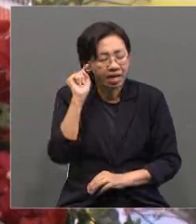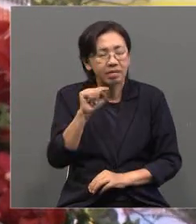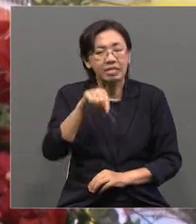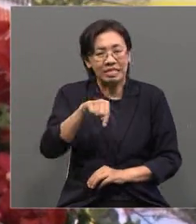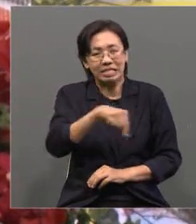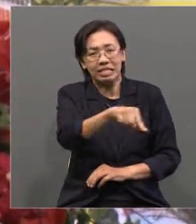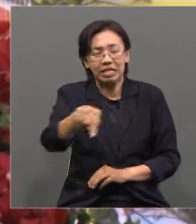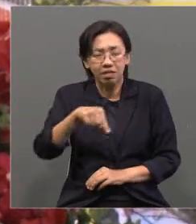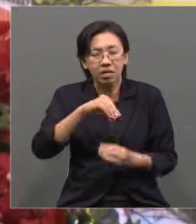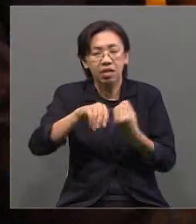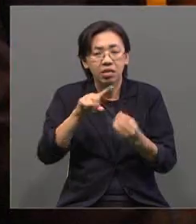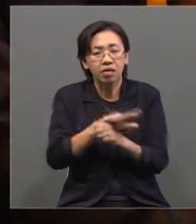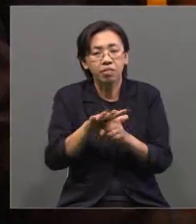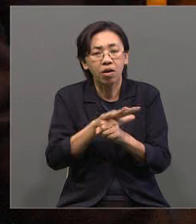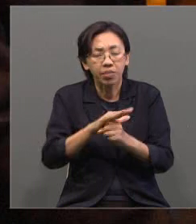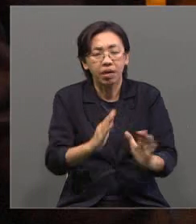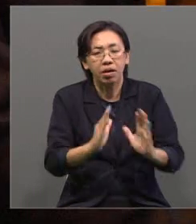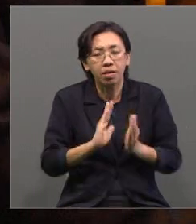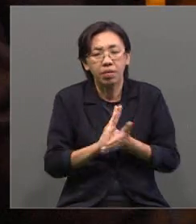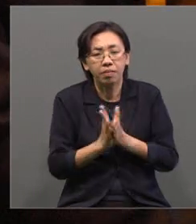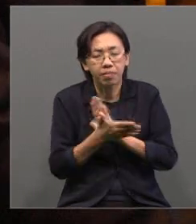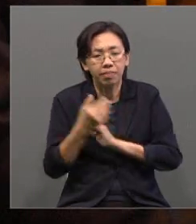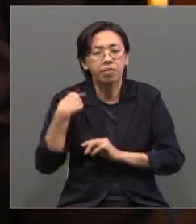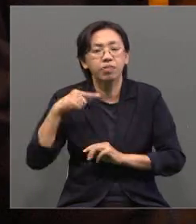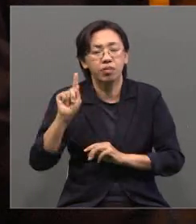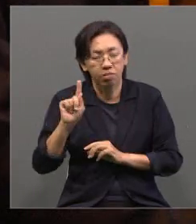ำหลักปรัชญาของเศรษฐกิจพอเพียงไปประยุกต์ใช้ให้เกิดประโย